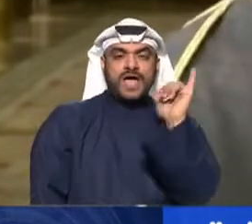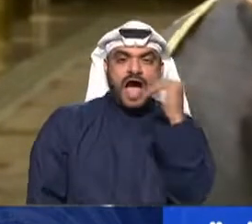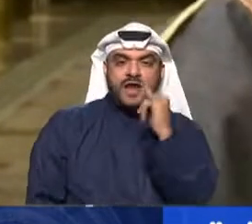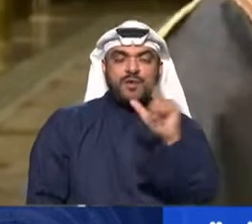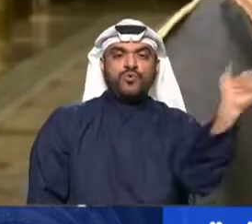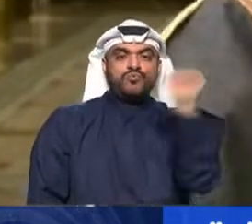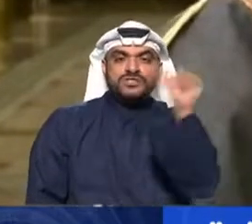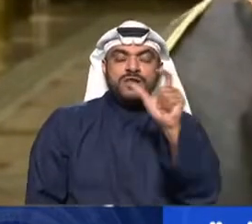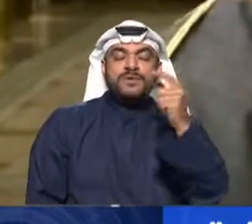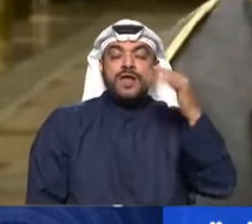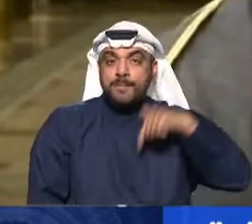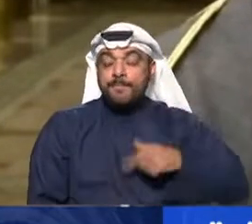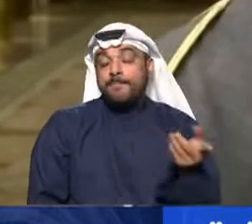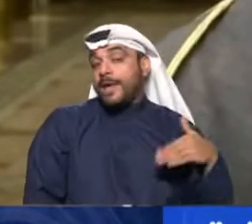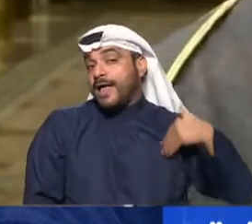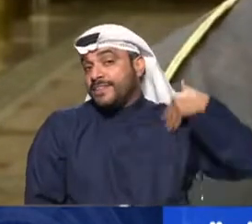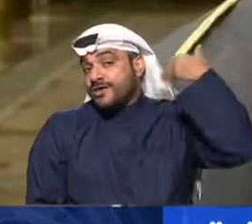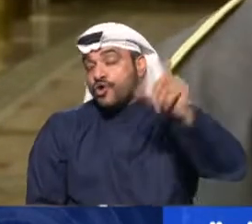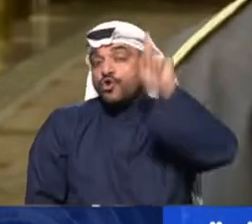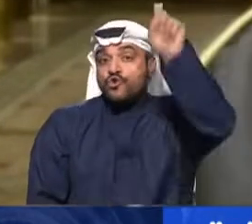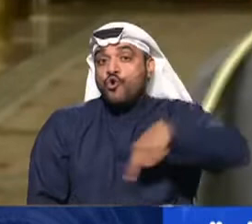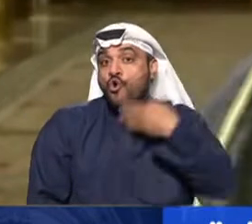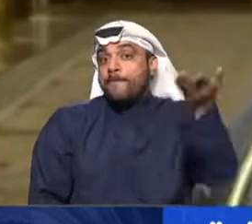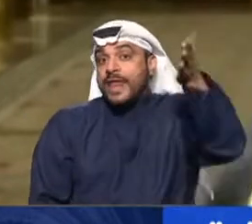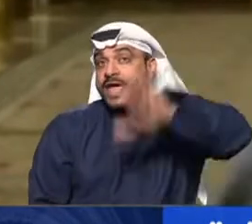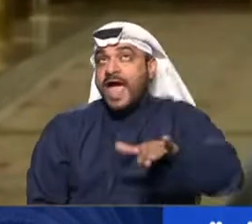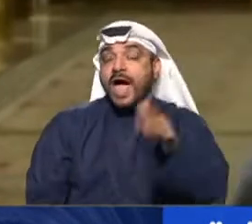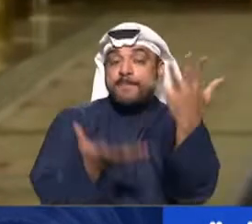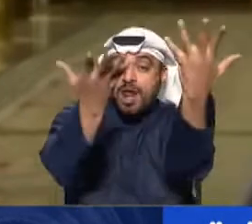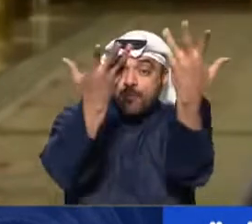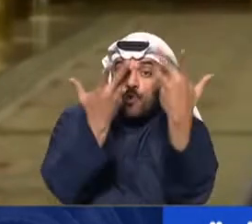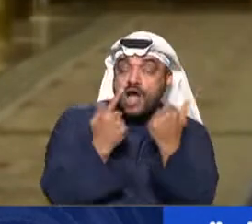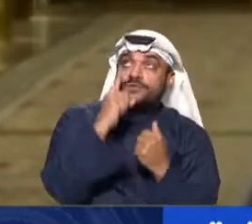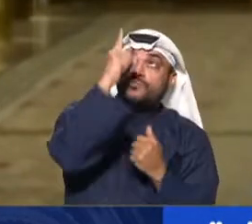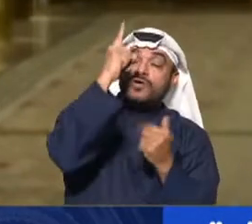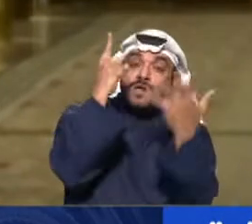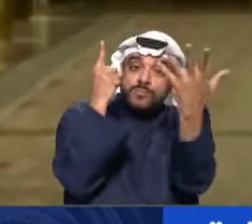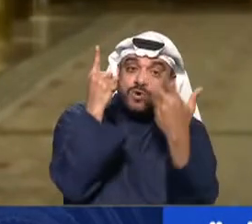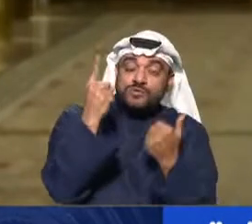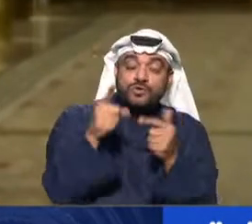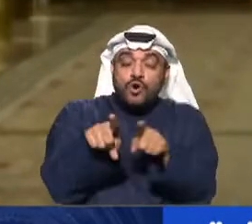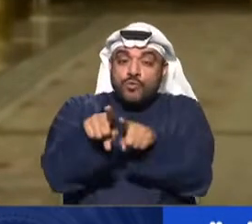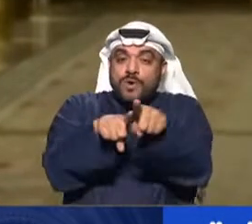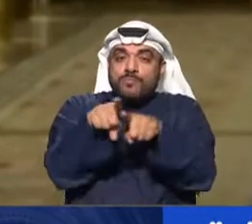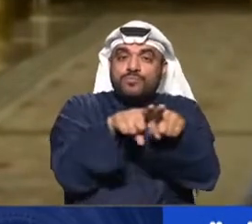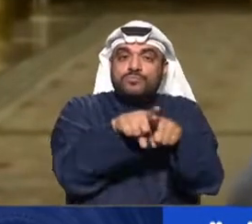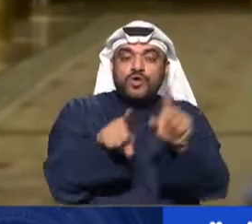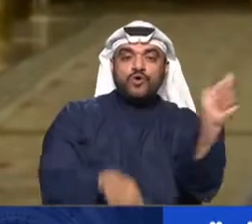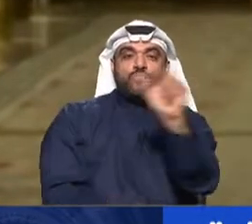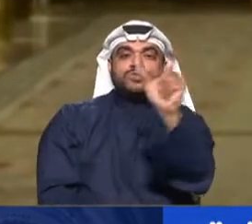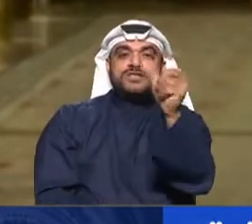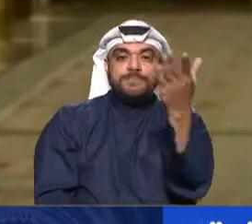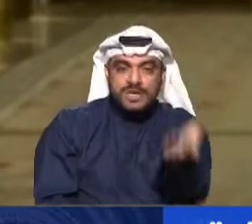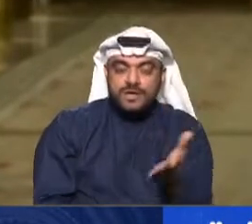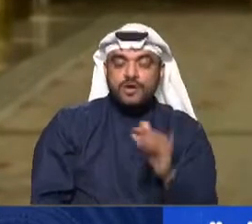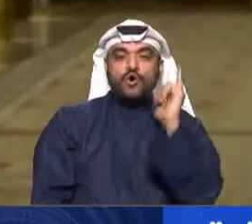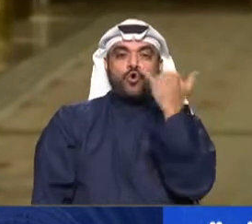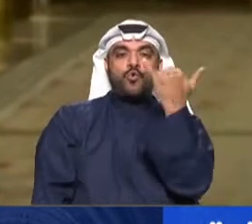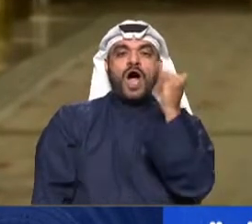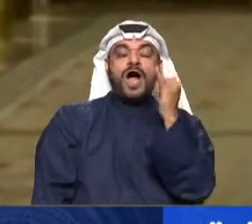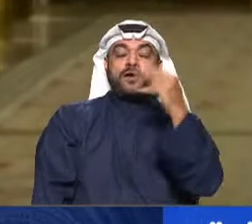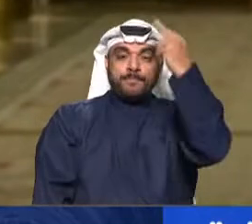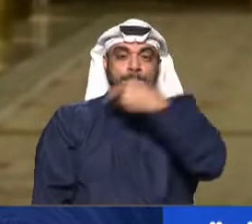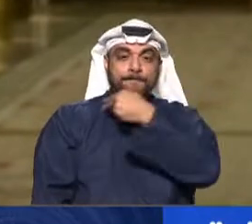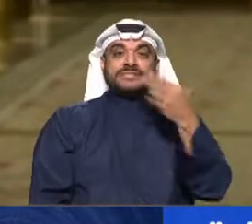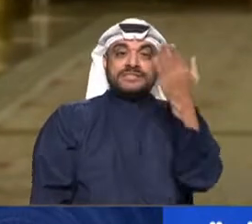وكمسلمين مسائلين عن هذا الأمر، وأيضا أشقاء مسلمين وأيضا عرب